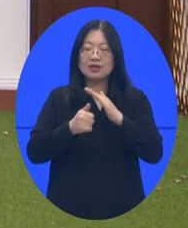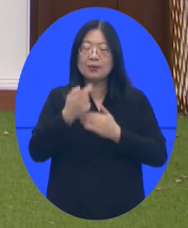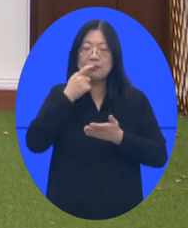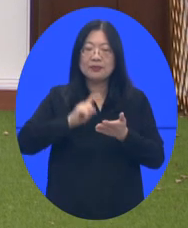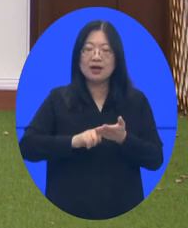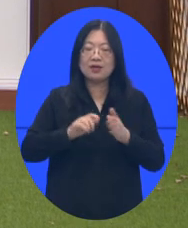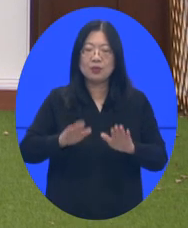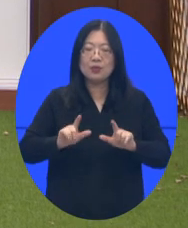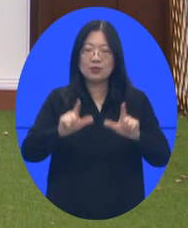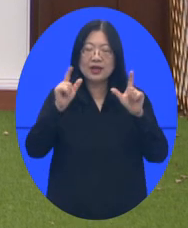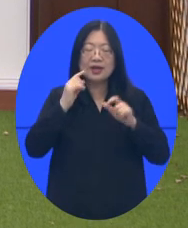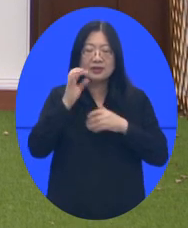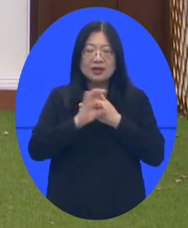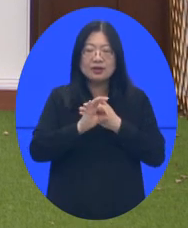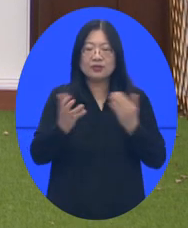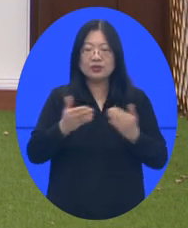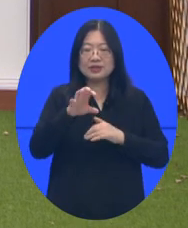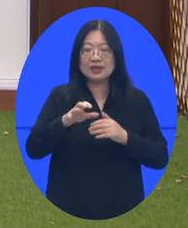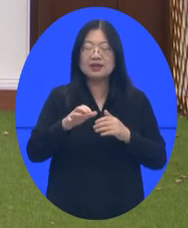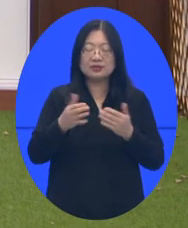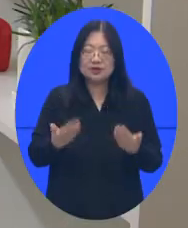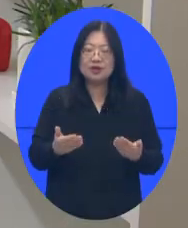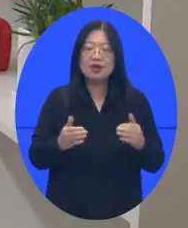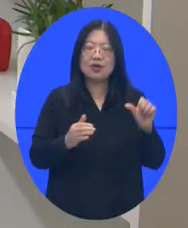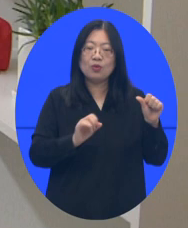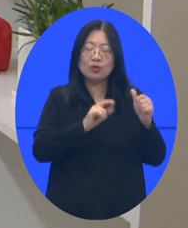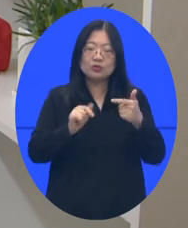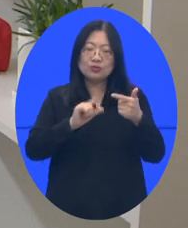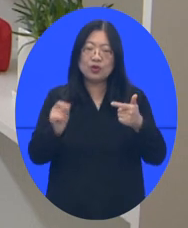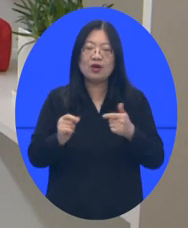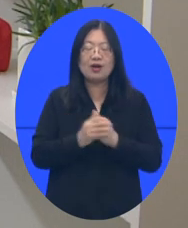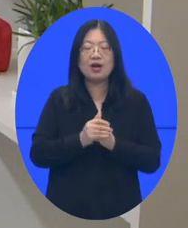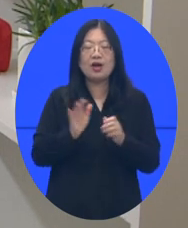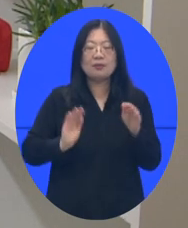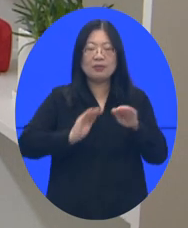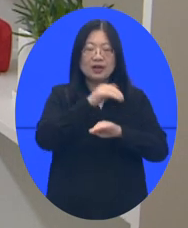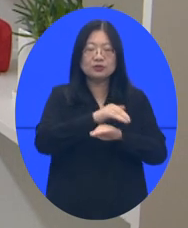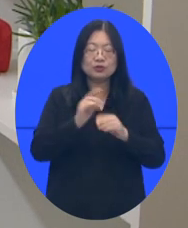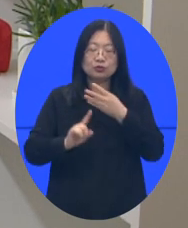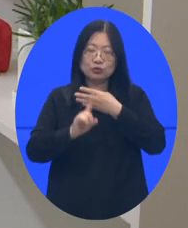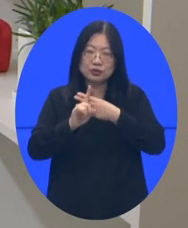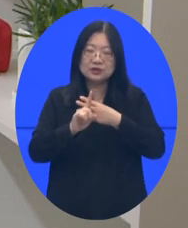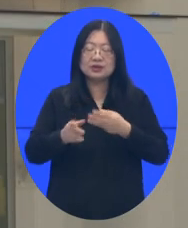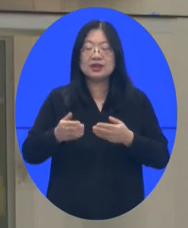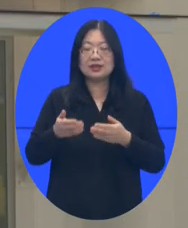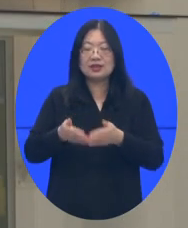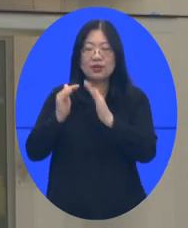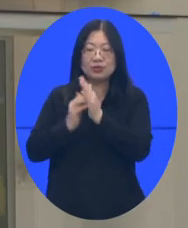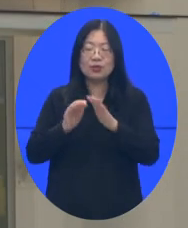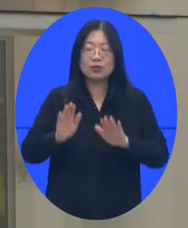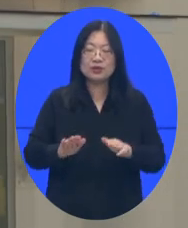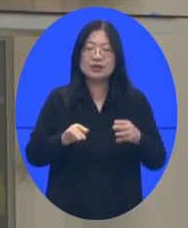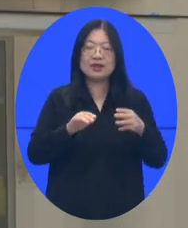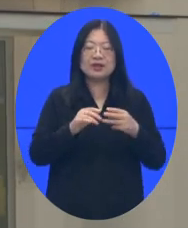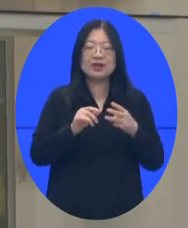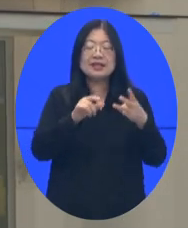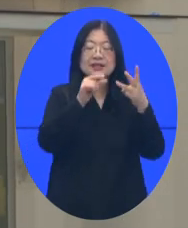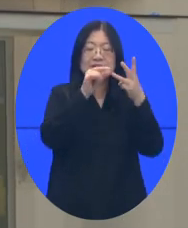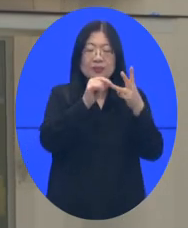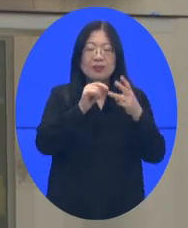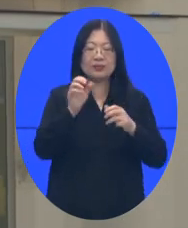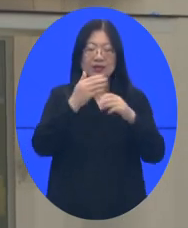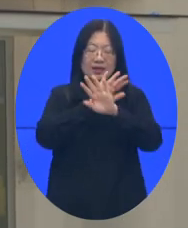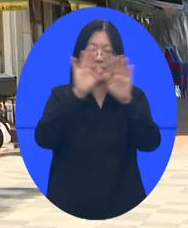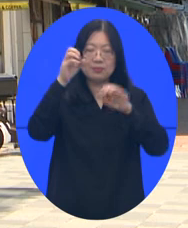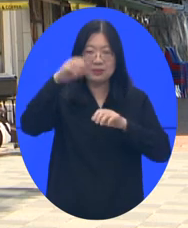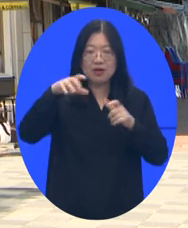올해 간이 이동노동자 쉼터는 지난 5월과 10월 파주시와 구리시에 조성된 이후 이달 10일 세 번째로 광명시에